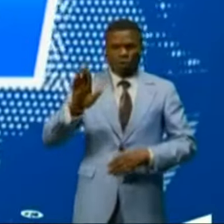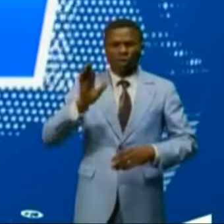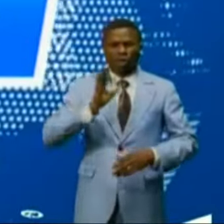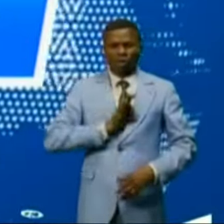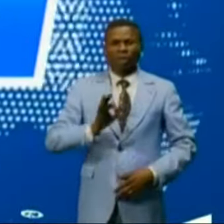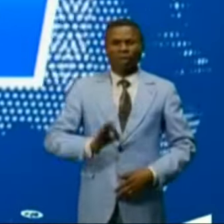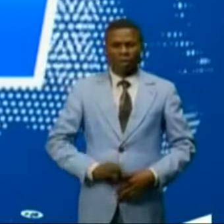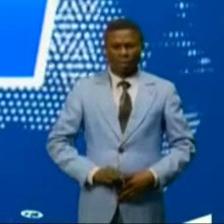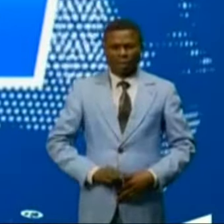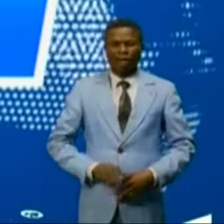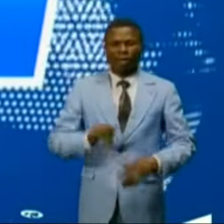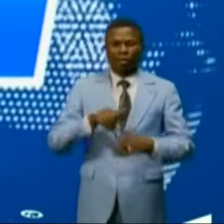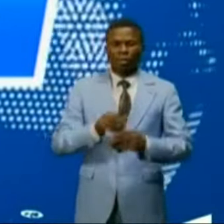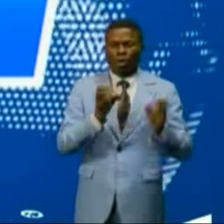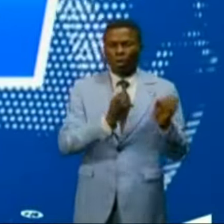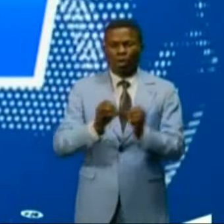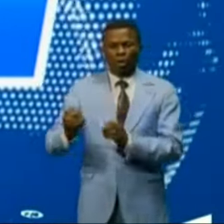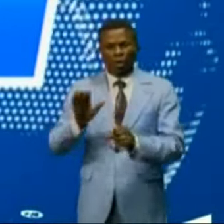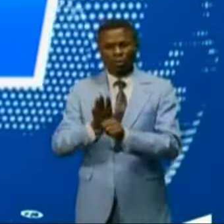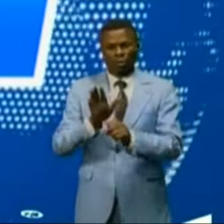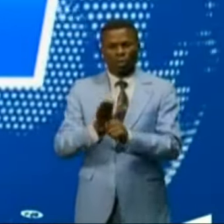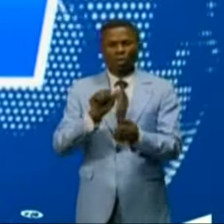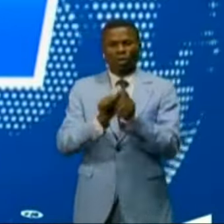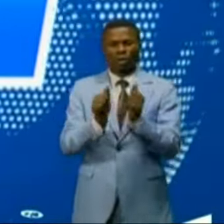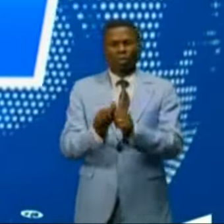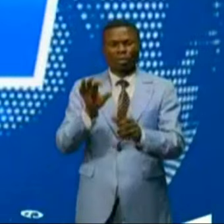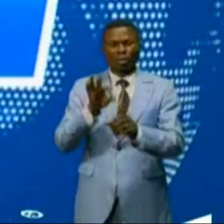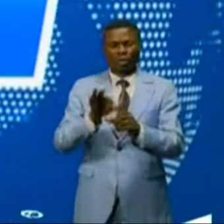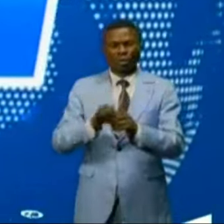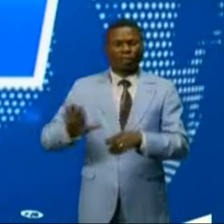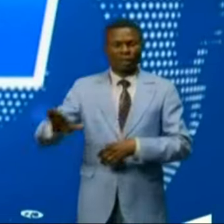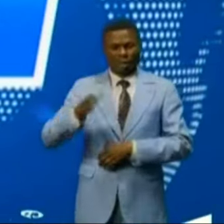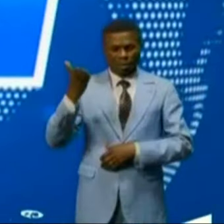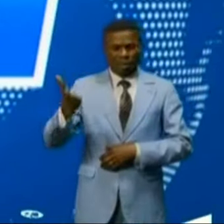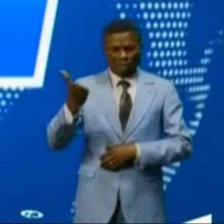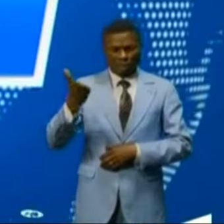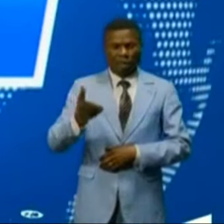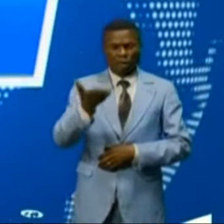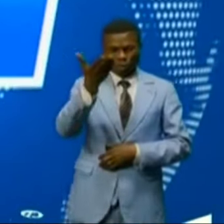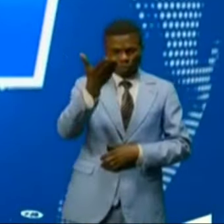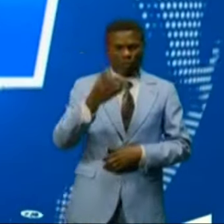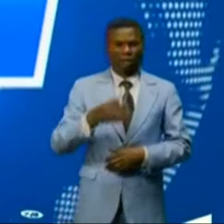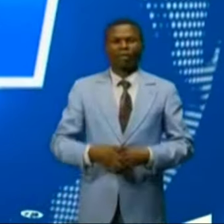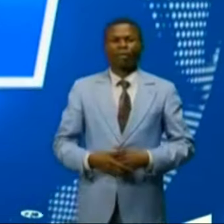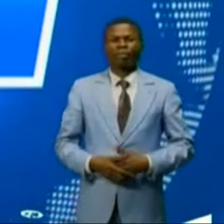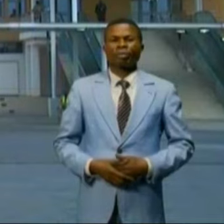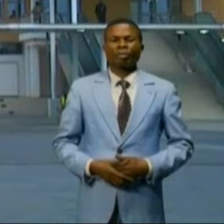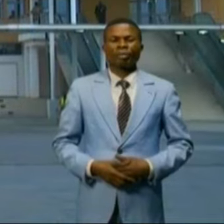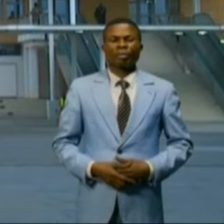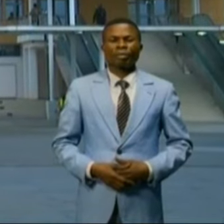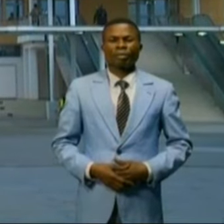lors du dîner d'État offert en son honneur par son homologue au palais présidentiel. Je vous laisse suivre ces reportages.